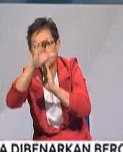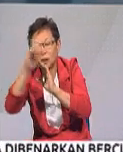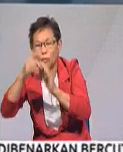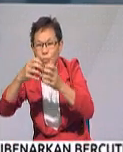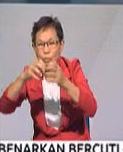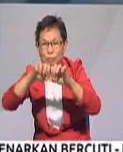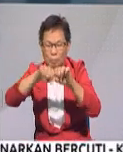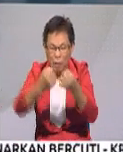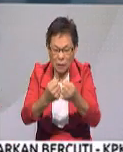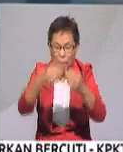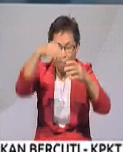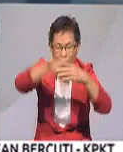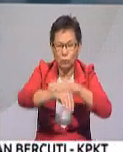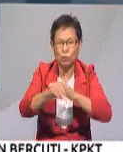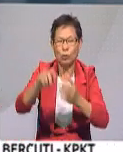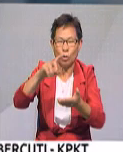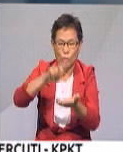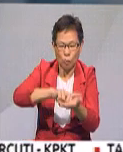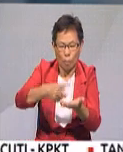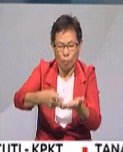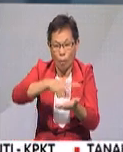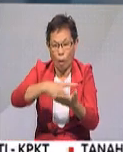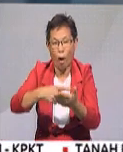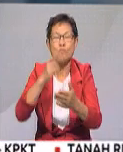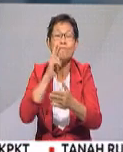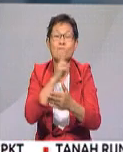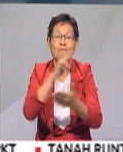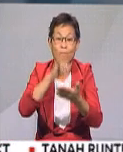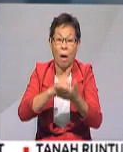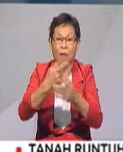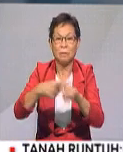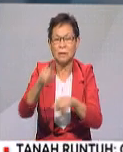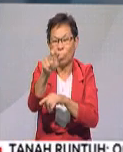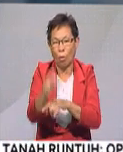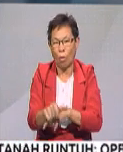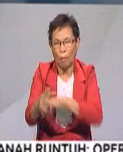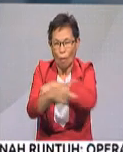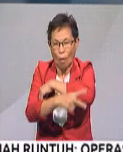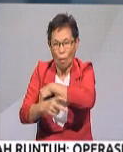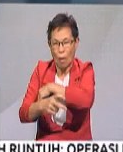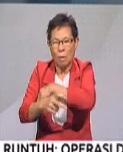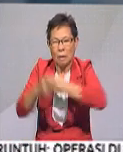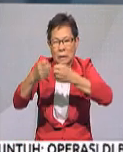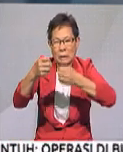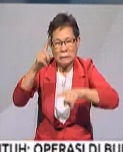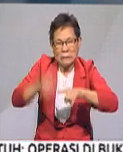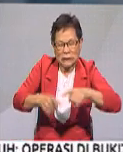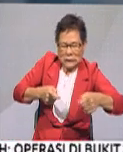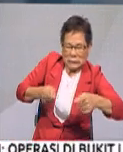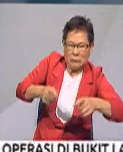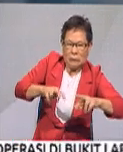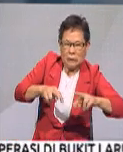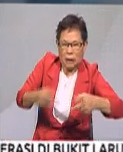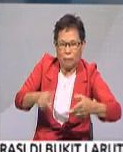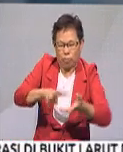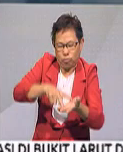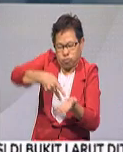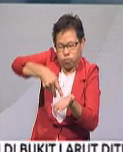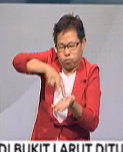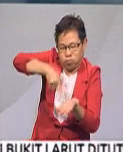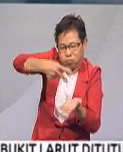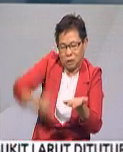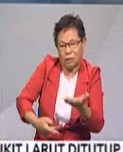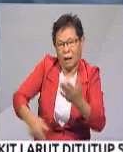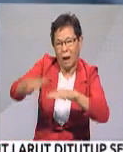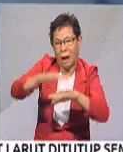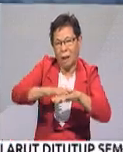memecah masuk dari bahagian dapur restoran berkenaan. Bagaimanapun, salah seorang perompak tersebut hilang kawalan dan menyebabkannya terjatuh dari